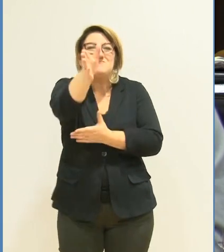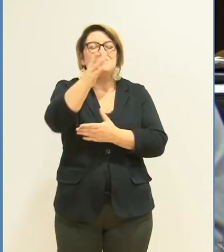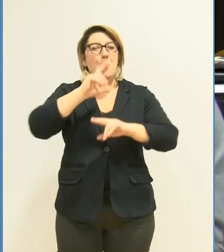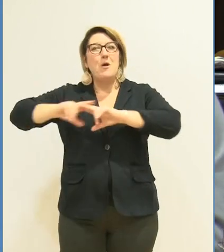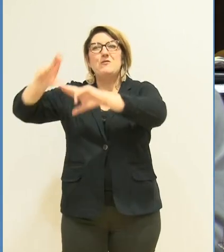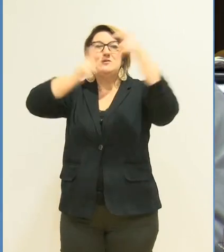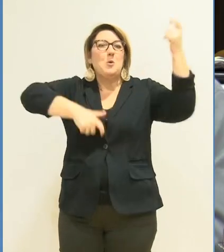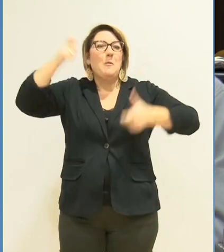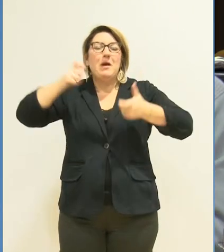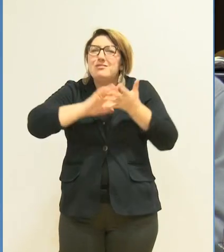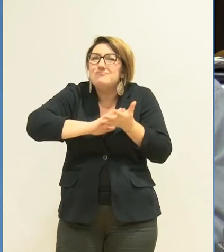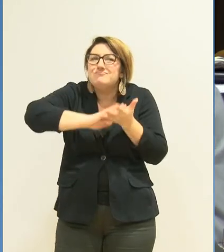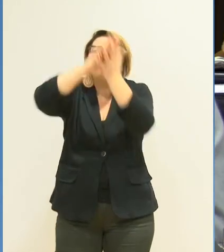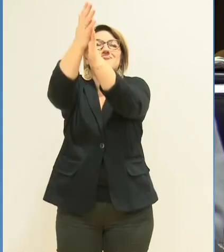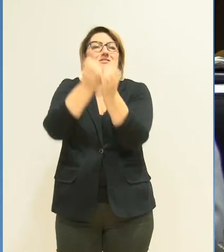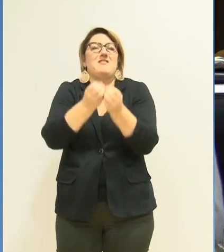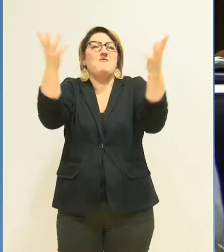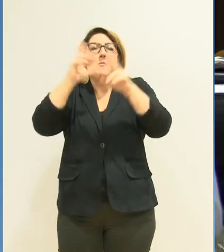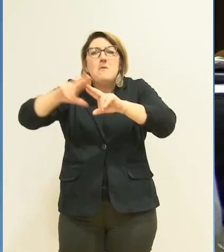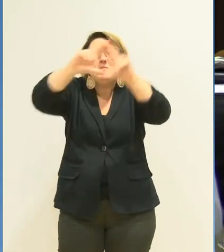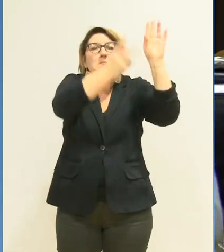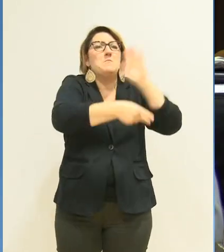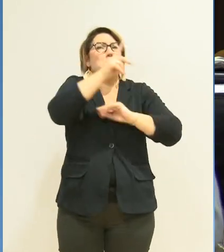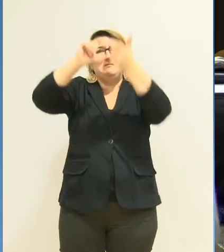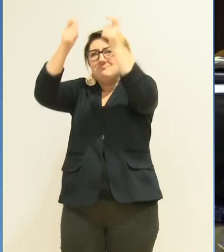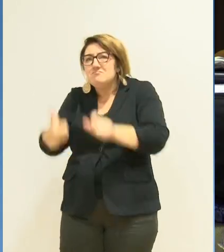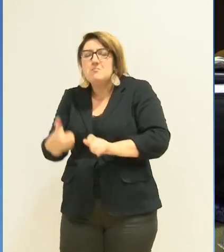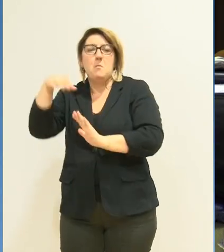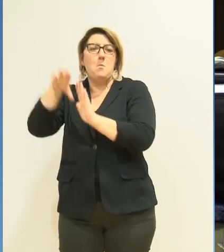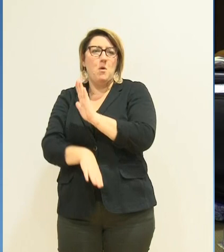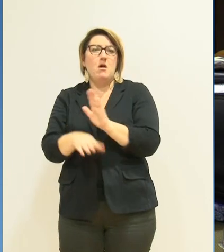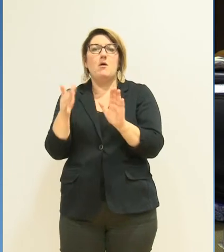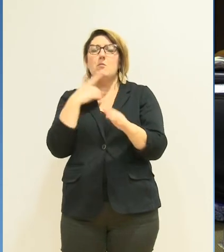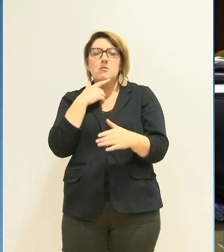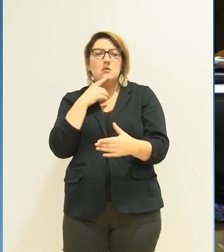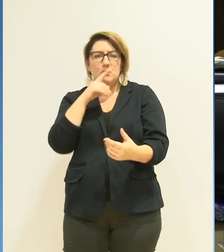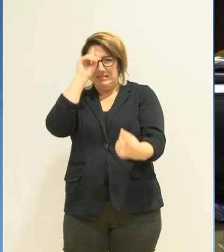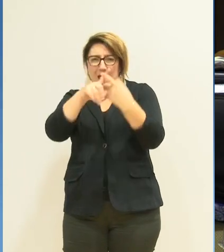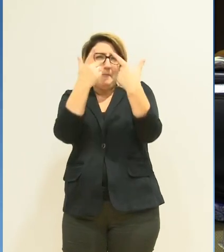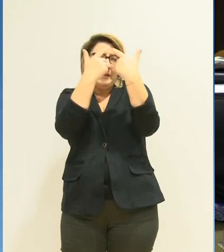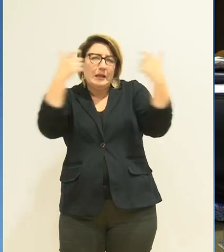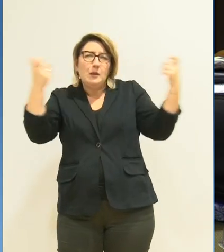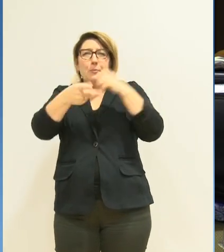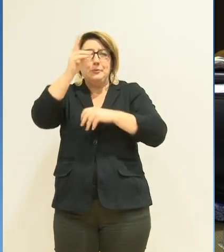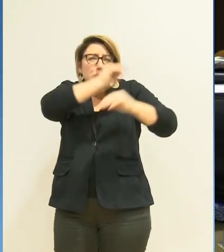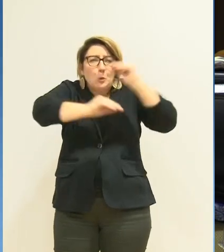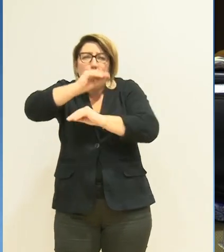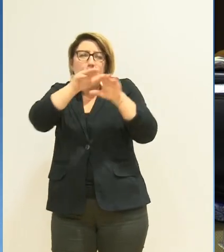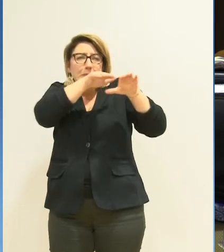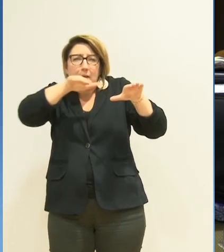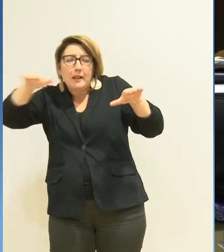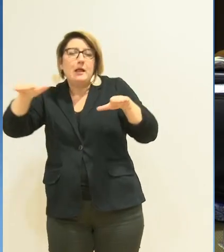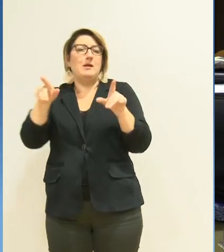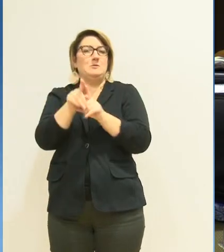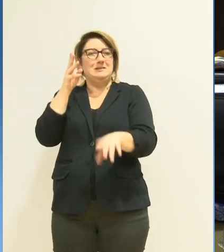rénovation urbaine où il ya plus de réhabiliter son où il ya plus de diversification des champs d'intervention où il y a plus finalement de projets